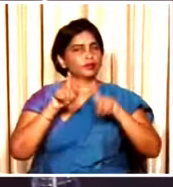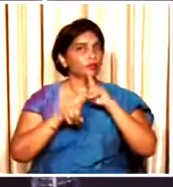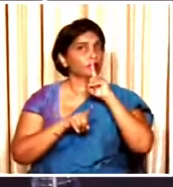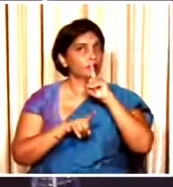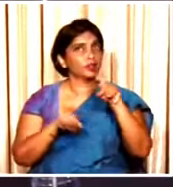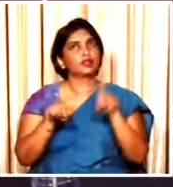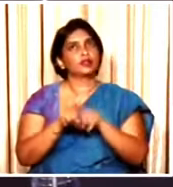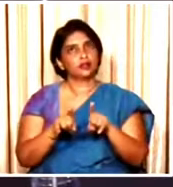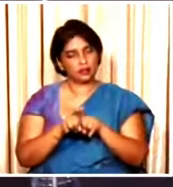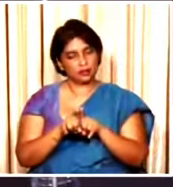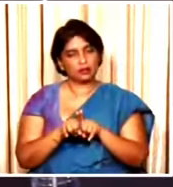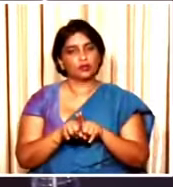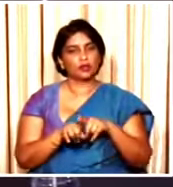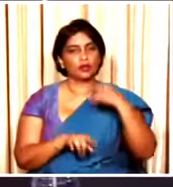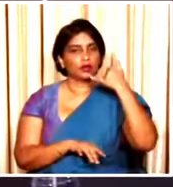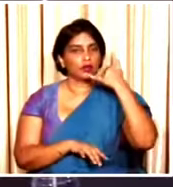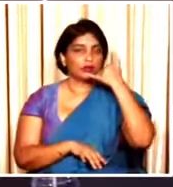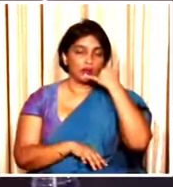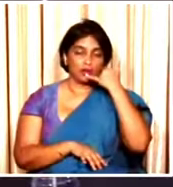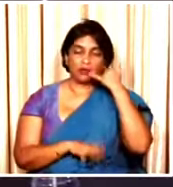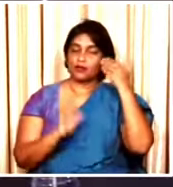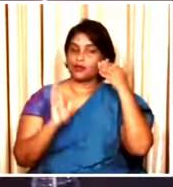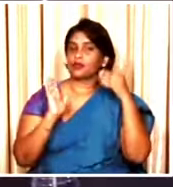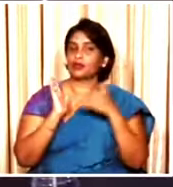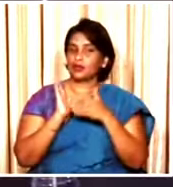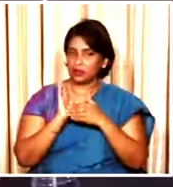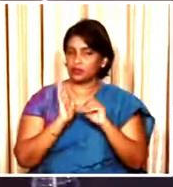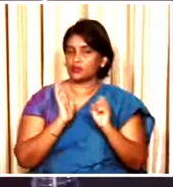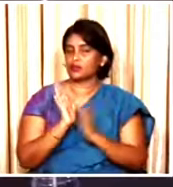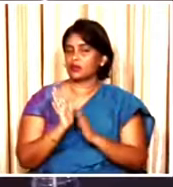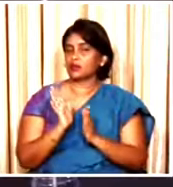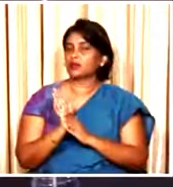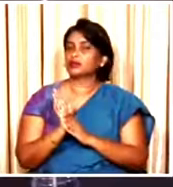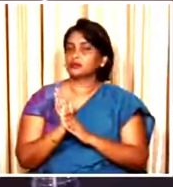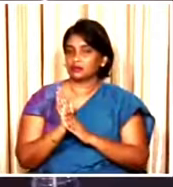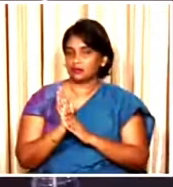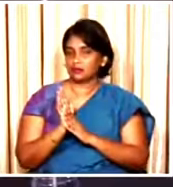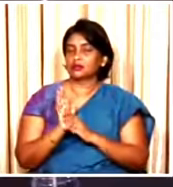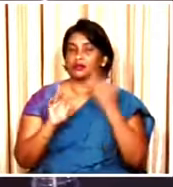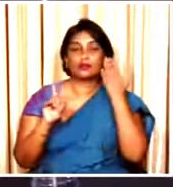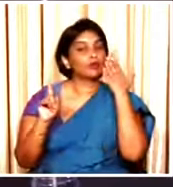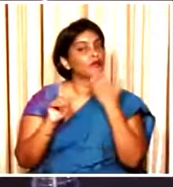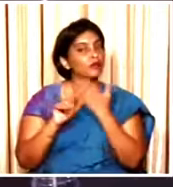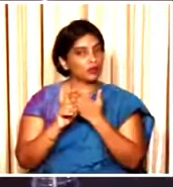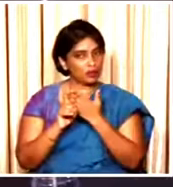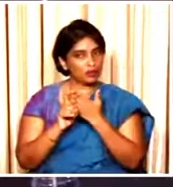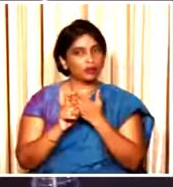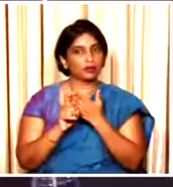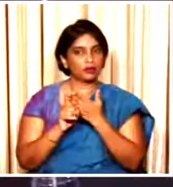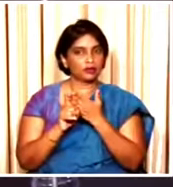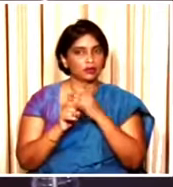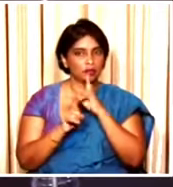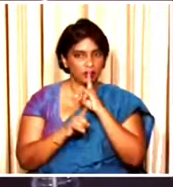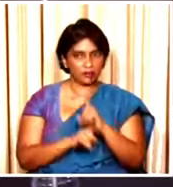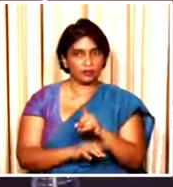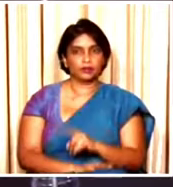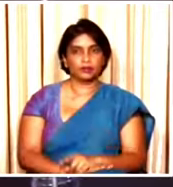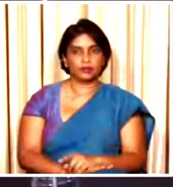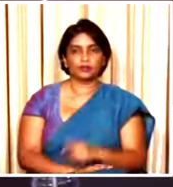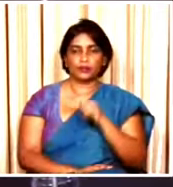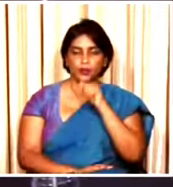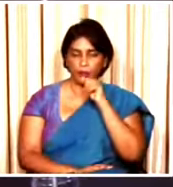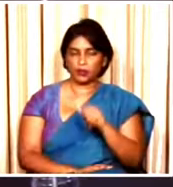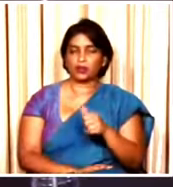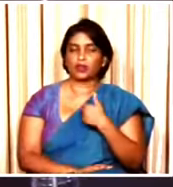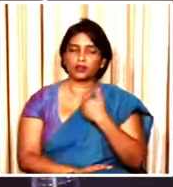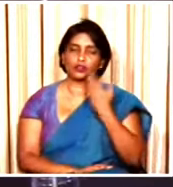වගේම විදුලි සංදේශ නියාමන කොමිෂන් සභාව පිළිබඳව කතා කරන විට මම බොහොම